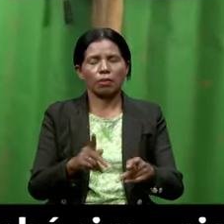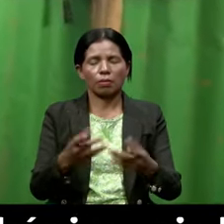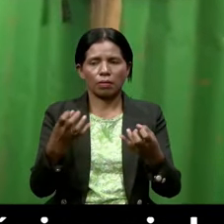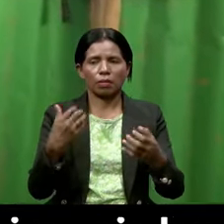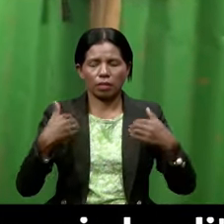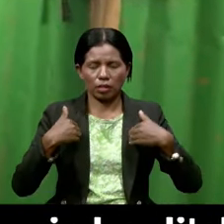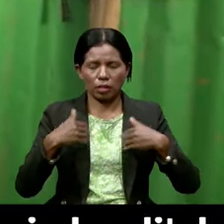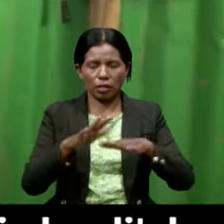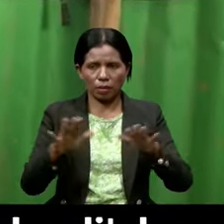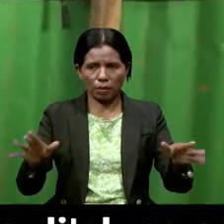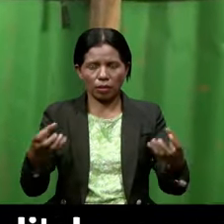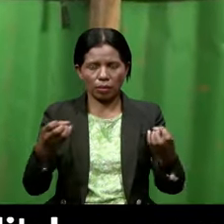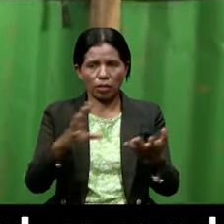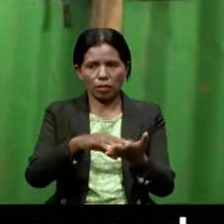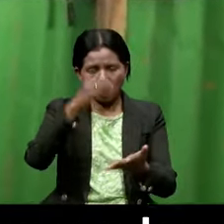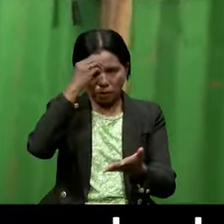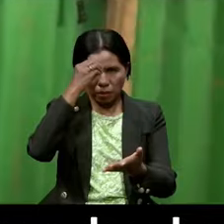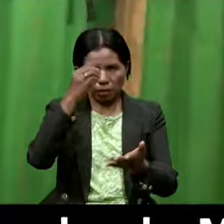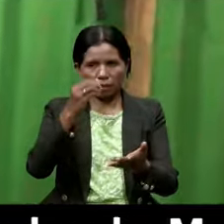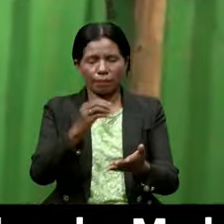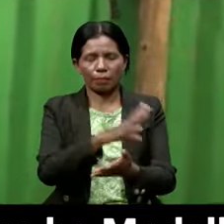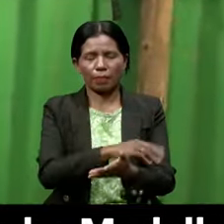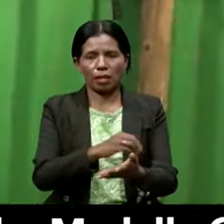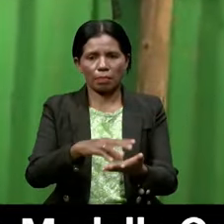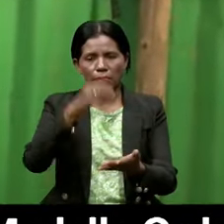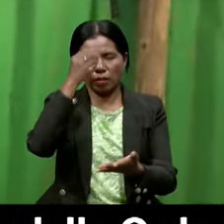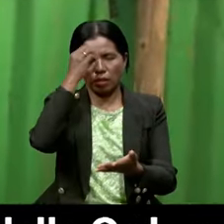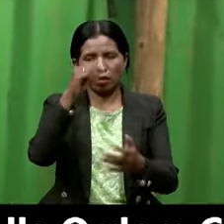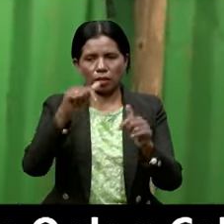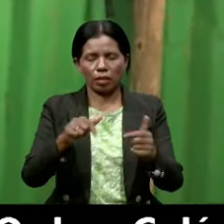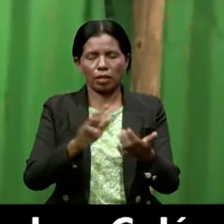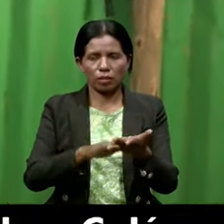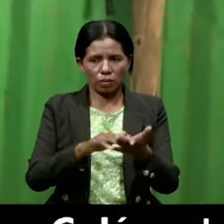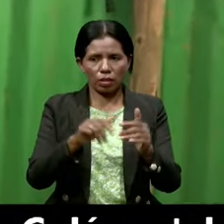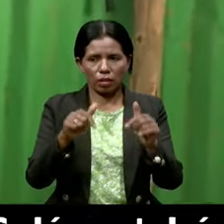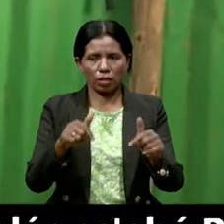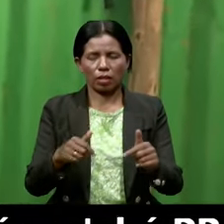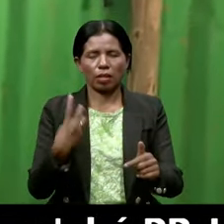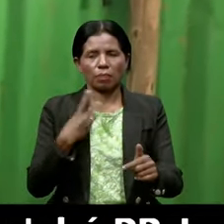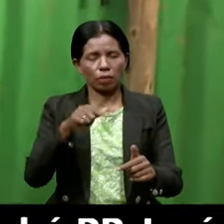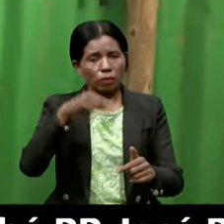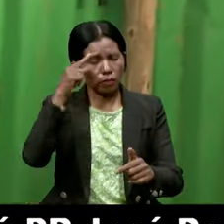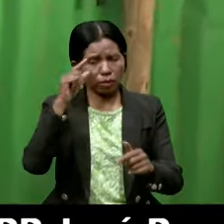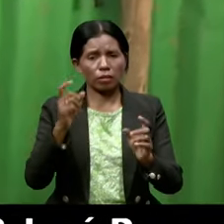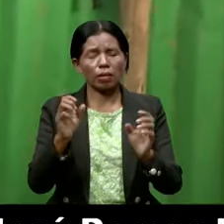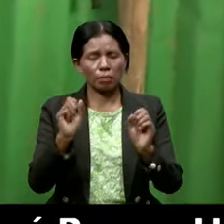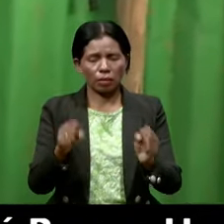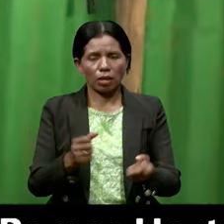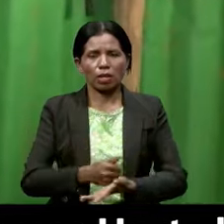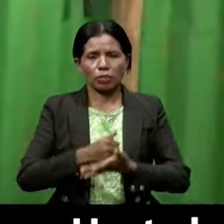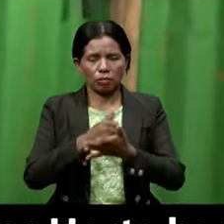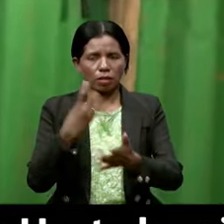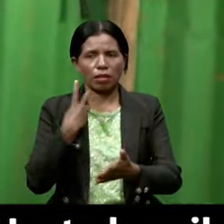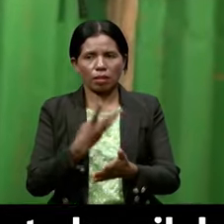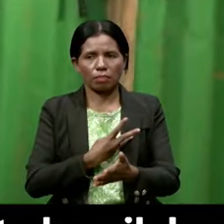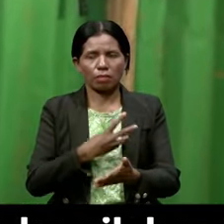bare para ka tu aprende precisa aprende a fazer nisso ne ami recomenda hela governo sira ya interesse kari tamba tan mai